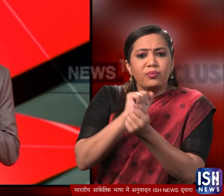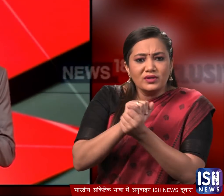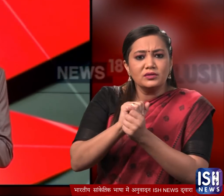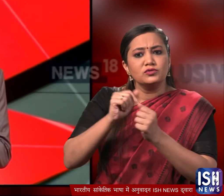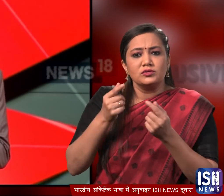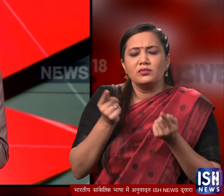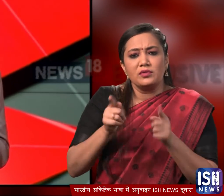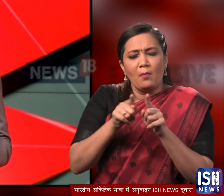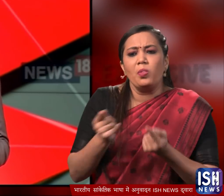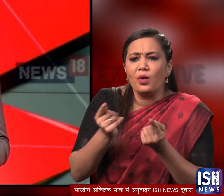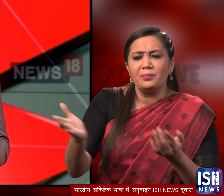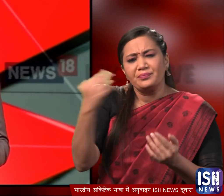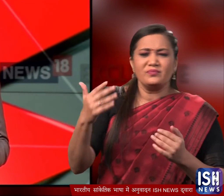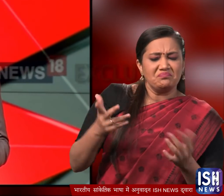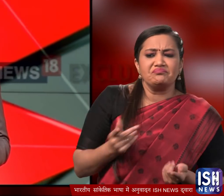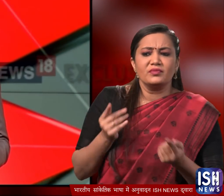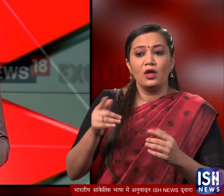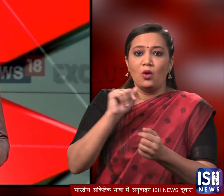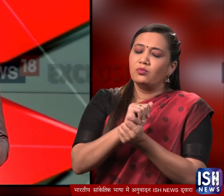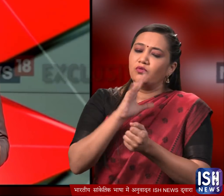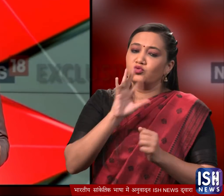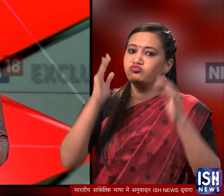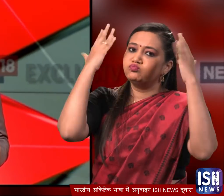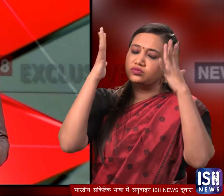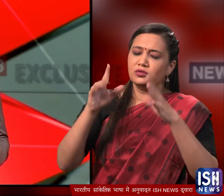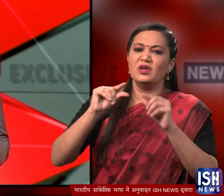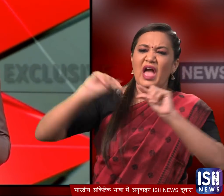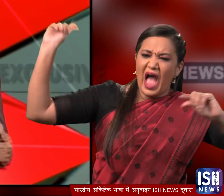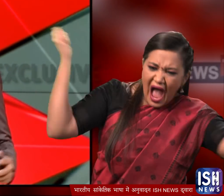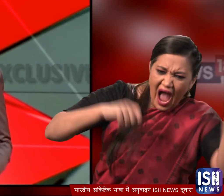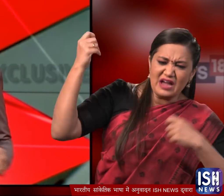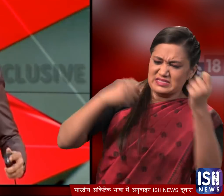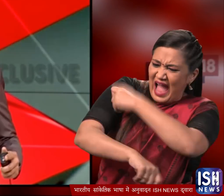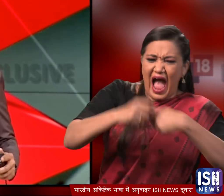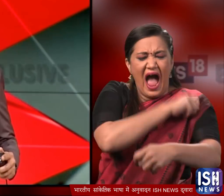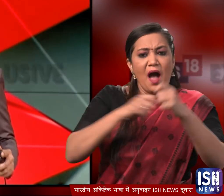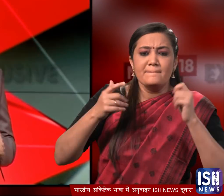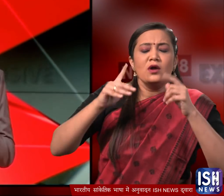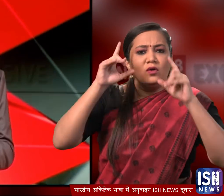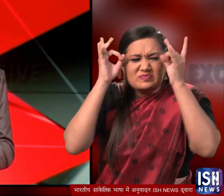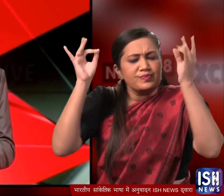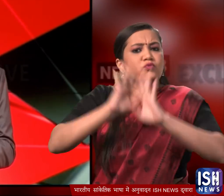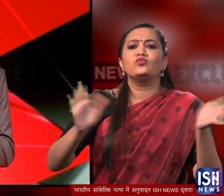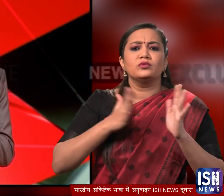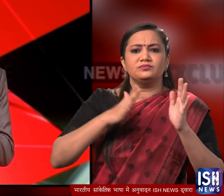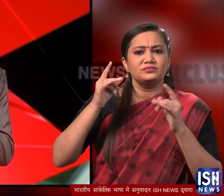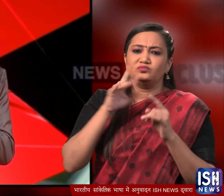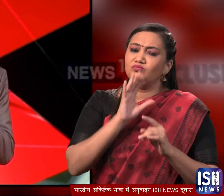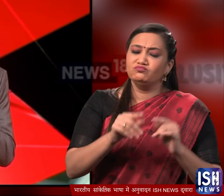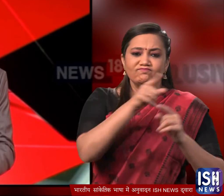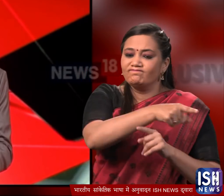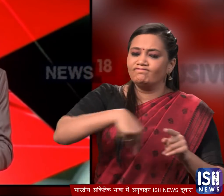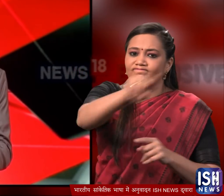वो पुलिस वालों को उकसा रहे थे। हमें दाद देनी चाहिए कि पुलिस वालों ने लाठियां पत्थर झेलने के बाद भी आपा नहीं खोया। उन लोगों